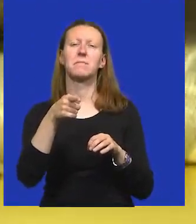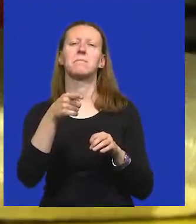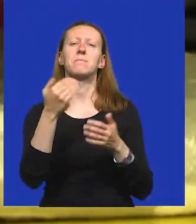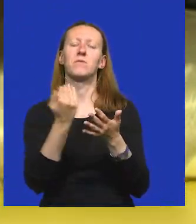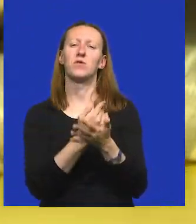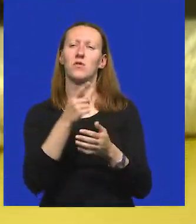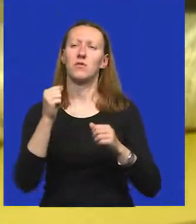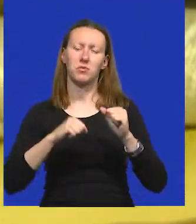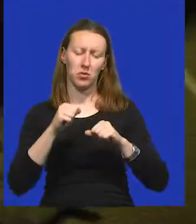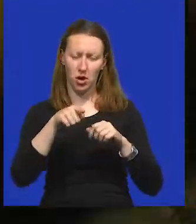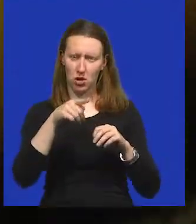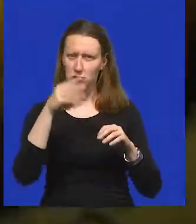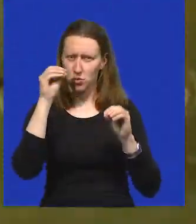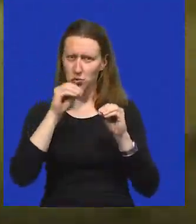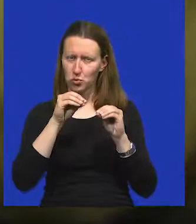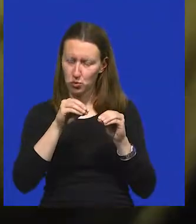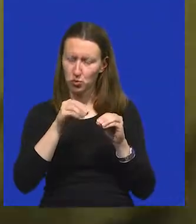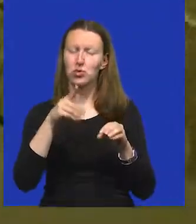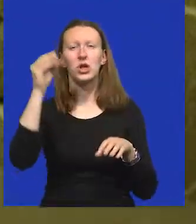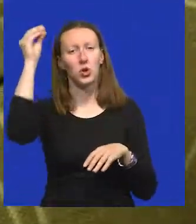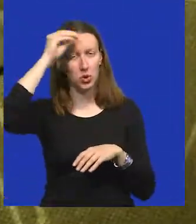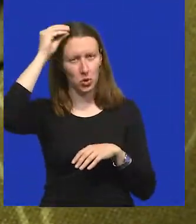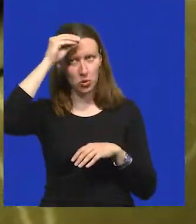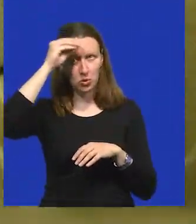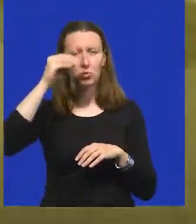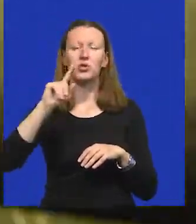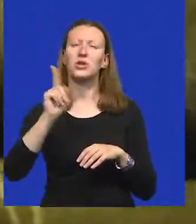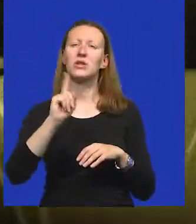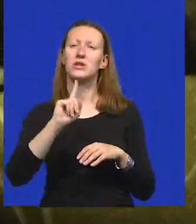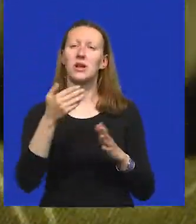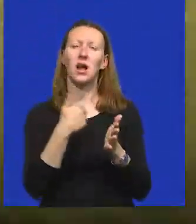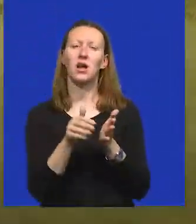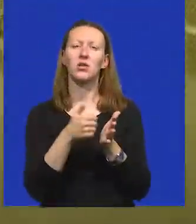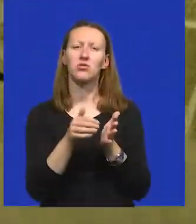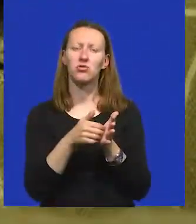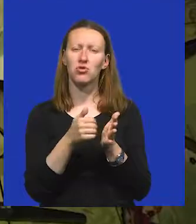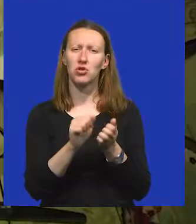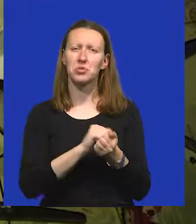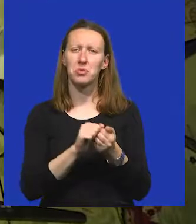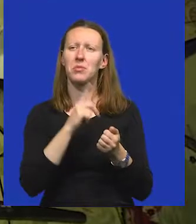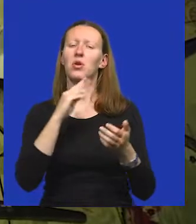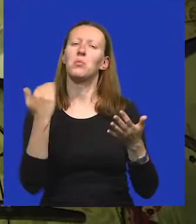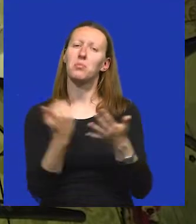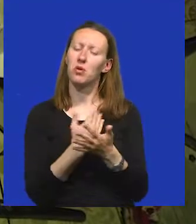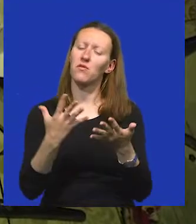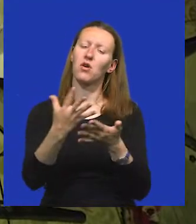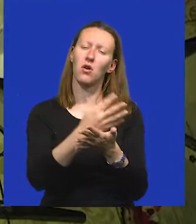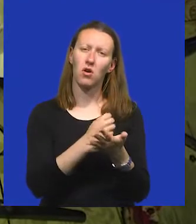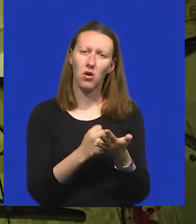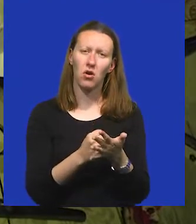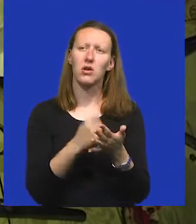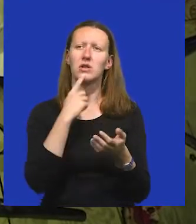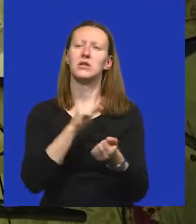norme nuove di comportamento imparano a non sprecare i rifiuti ma a